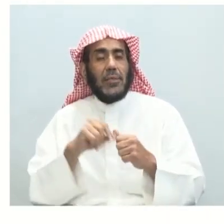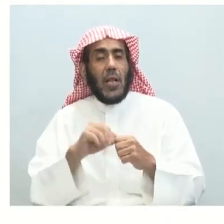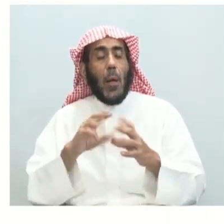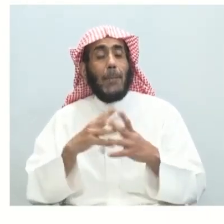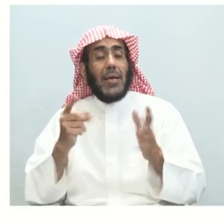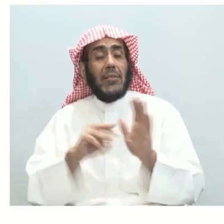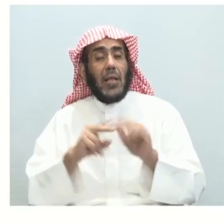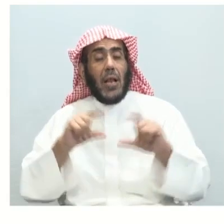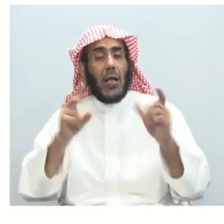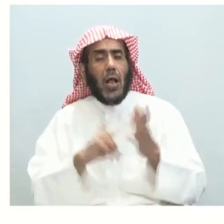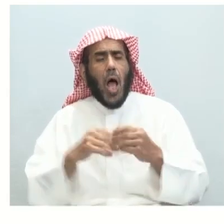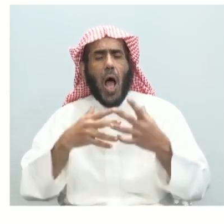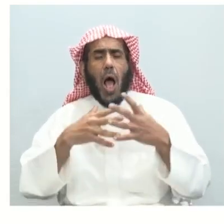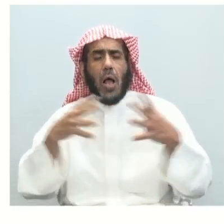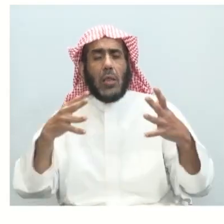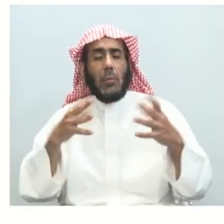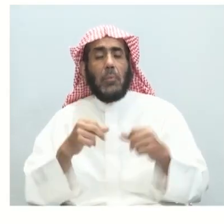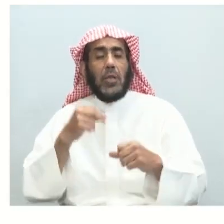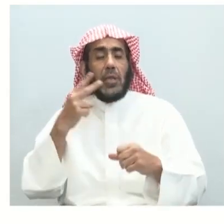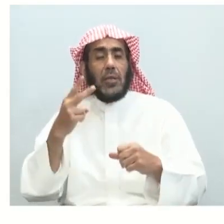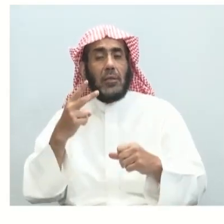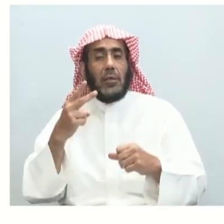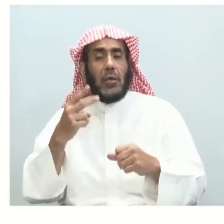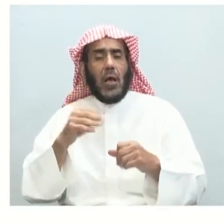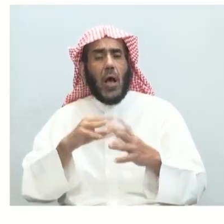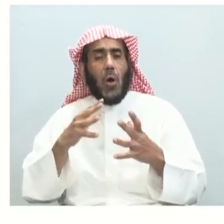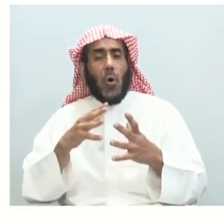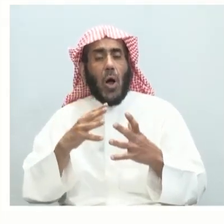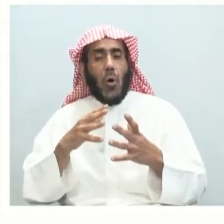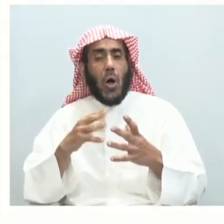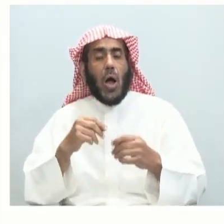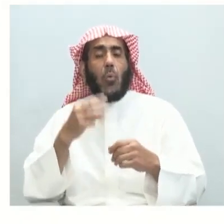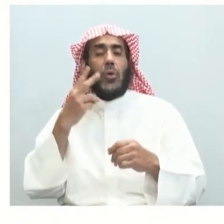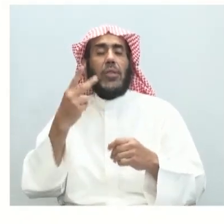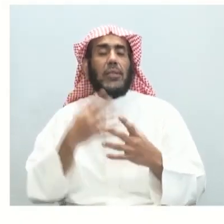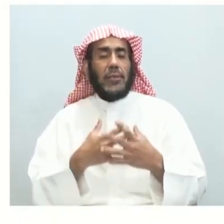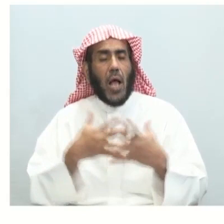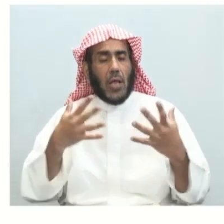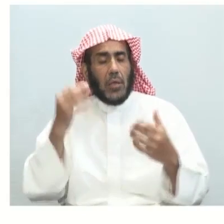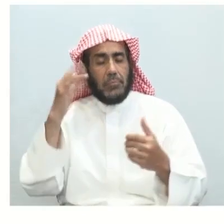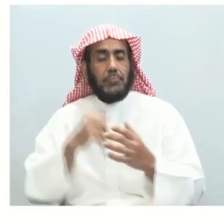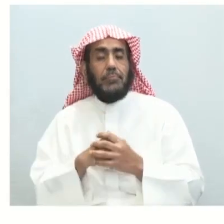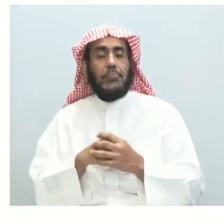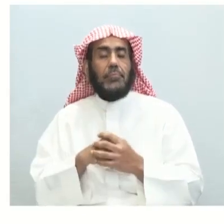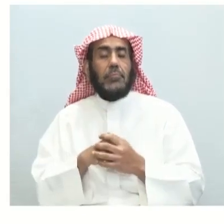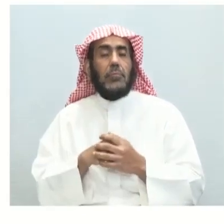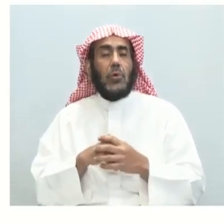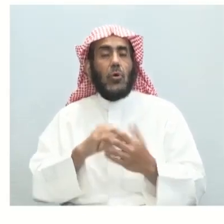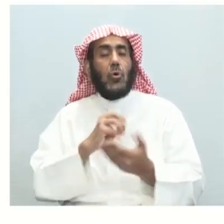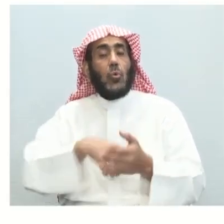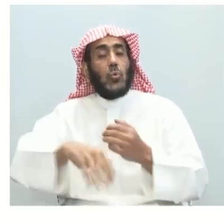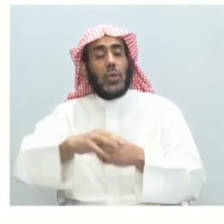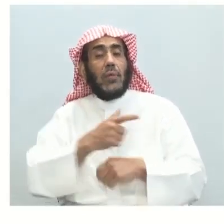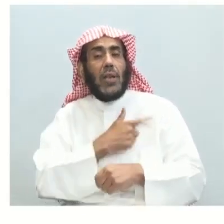ما دل على اكثر من اثنين او ماذا اثنتين اصنف